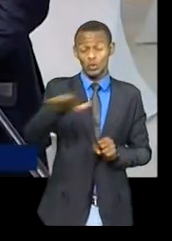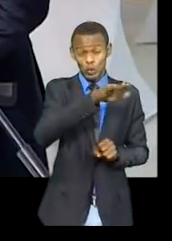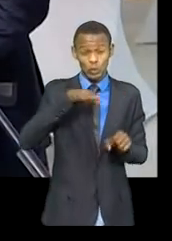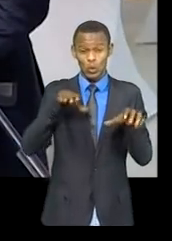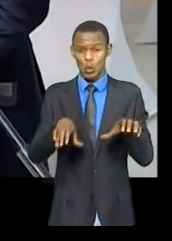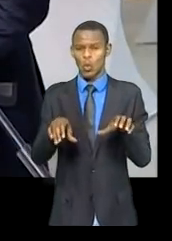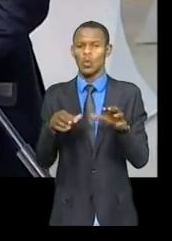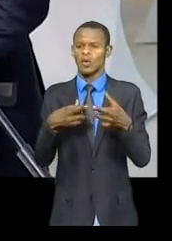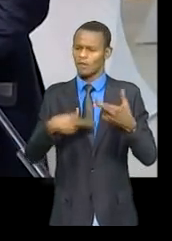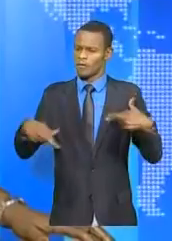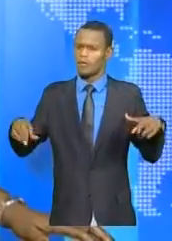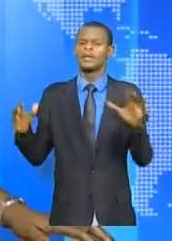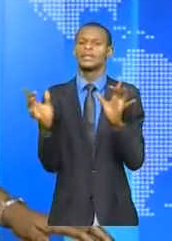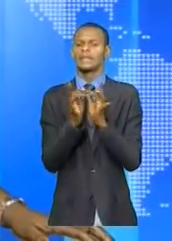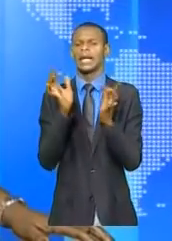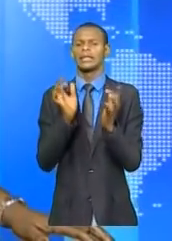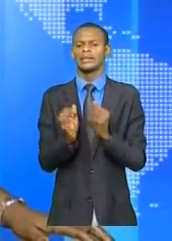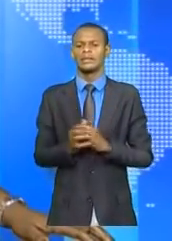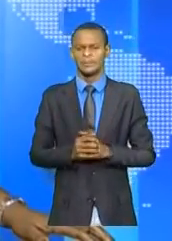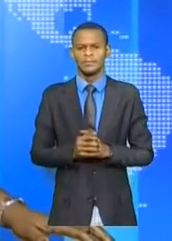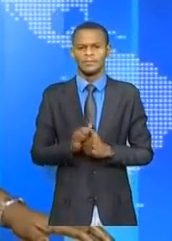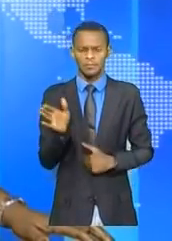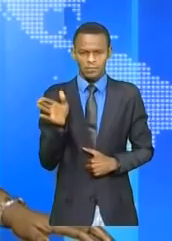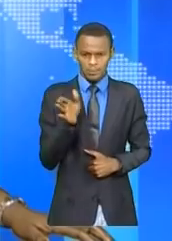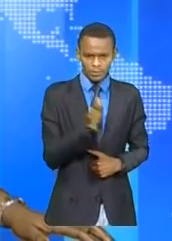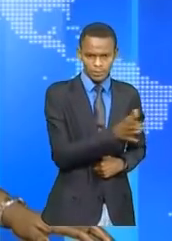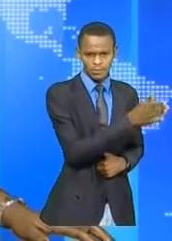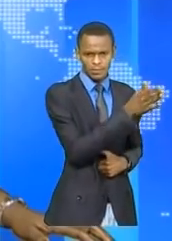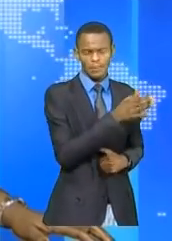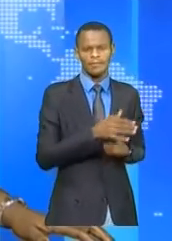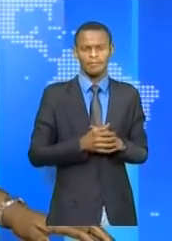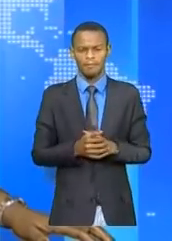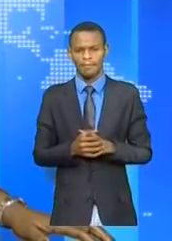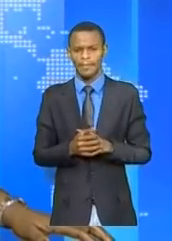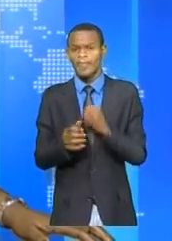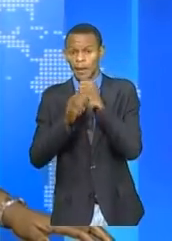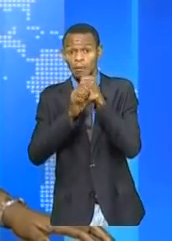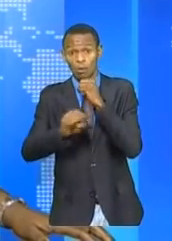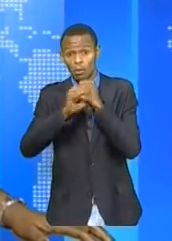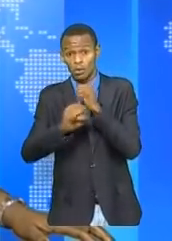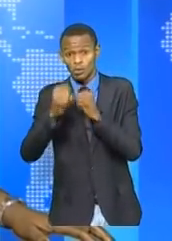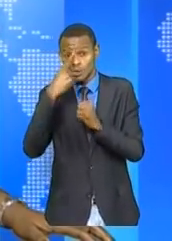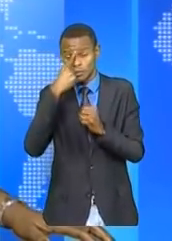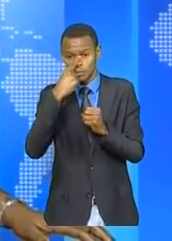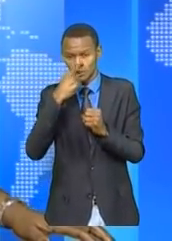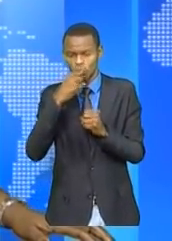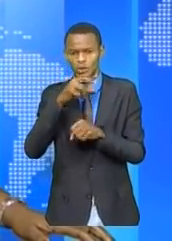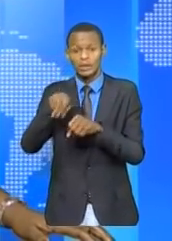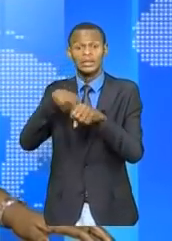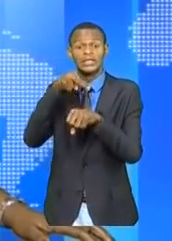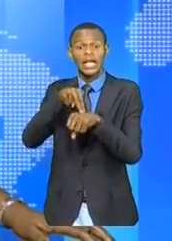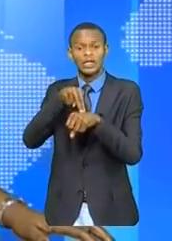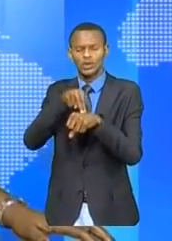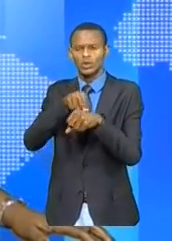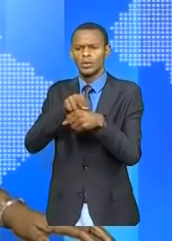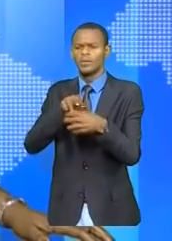de la fibre optique. Et puis, la promotion de la cohésion sociale entre les membres de la société civile, l'élaboration d'un cahier